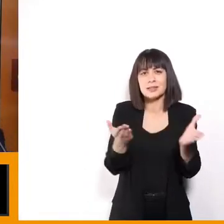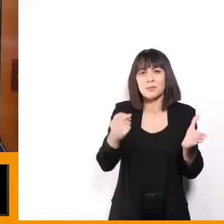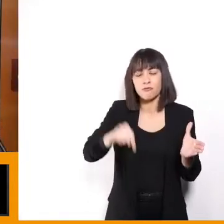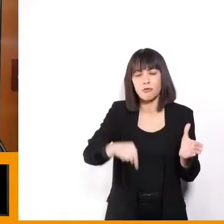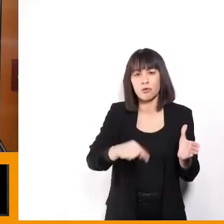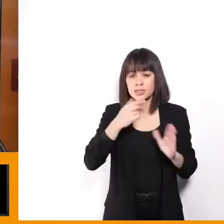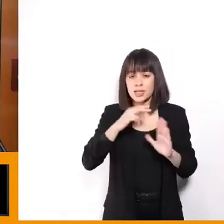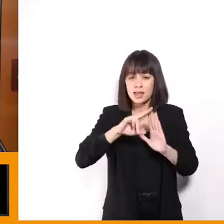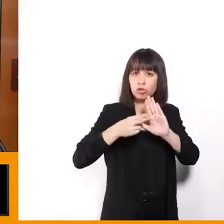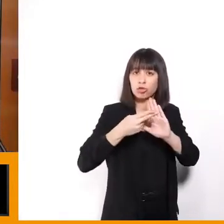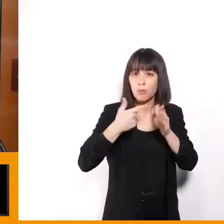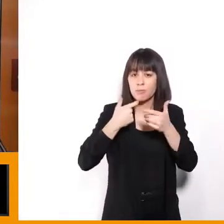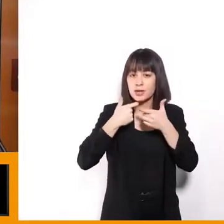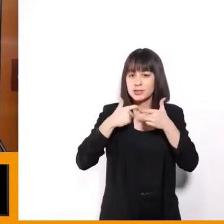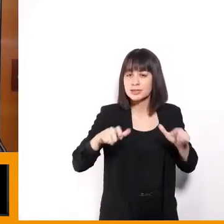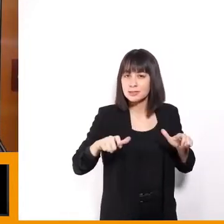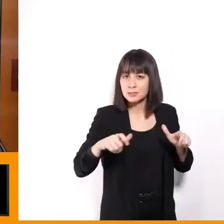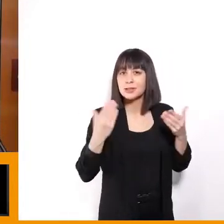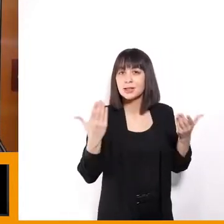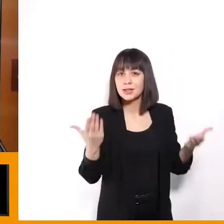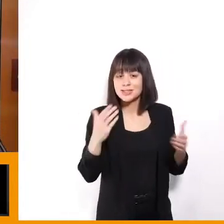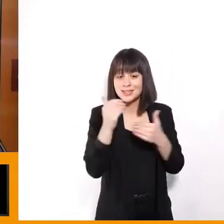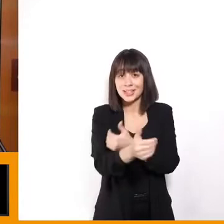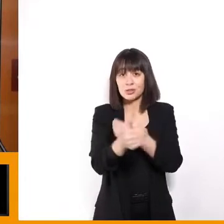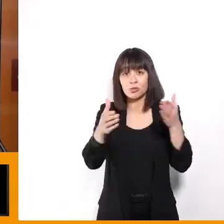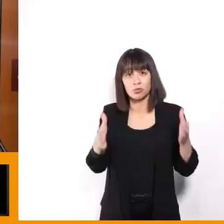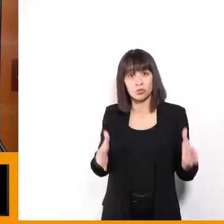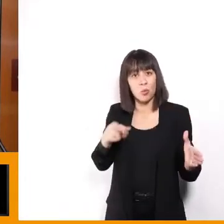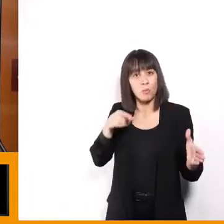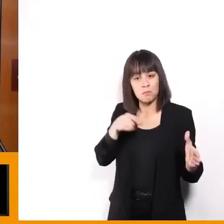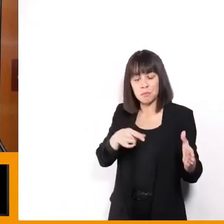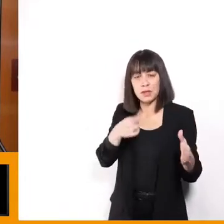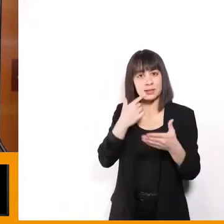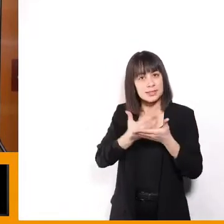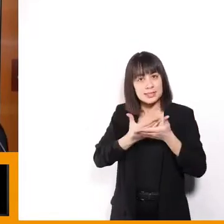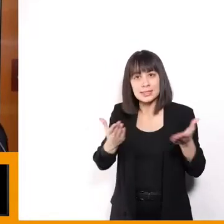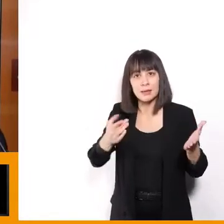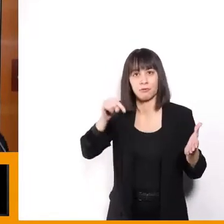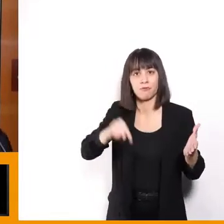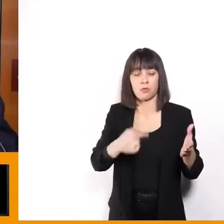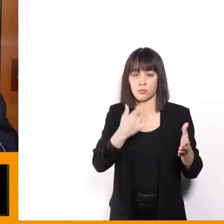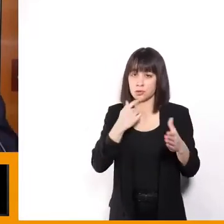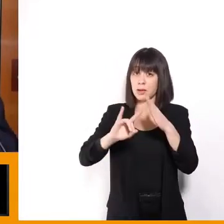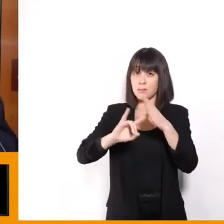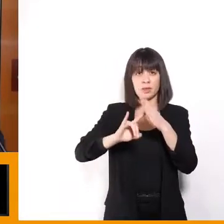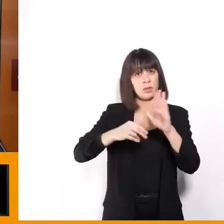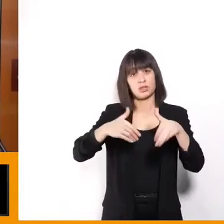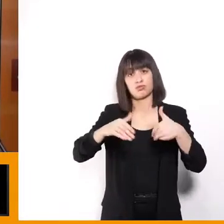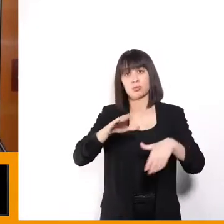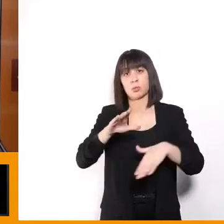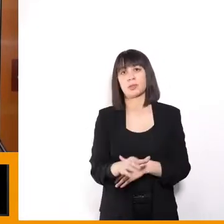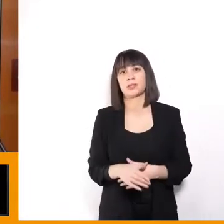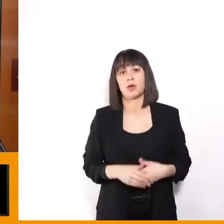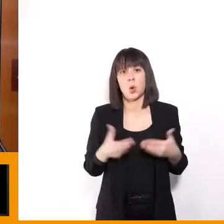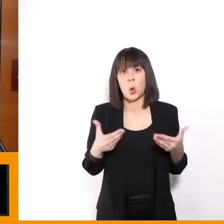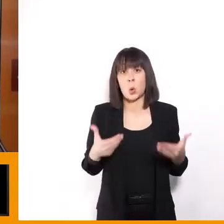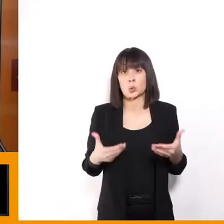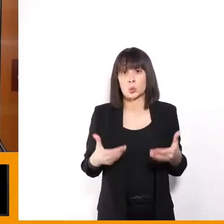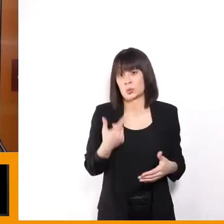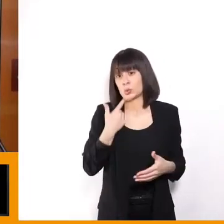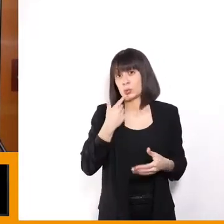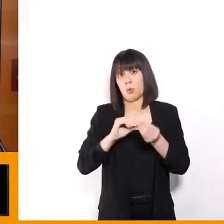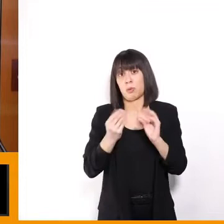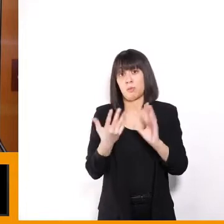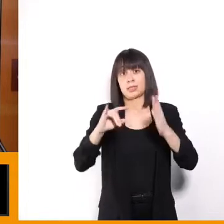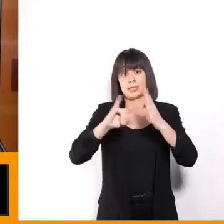d'accessibilité, enfin, s'il y a bien un domaine où on doit faire un choc de simplification, c'est bien dans le fonctionnement des MDPH, qui aujourd'hui sont submergés par les dossiers, qui fait